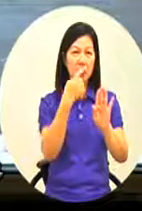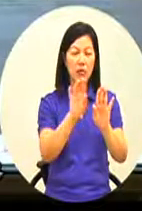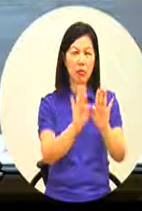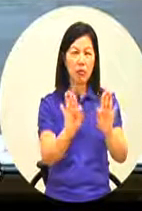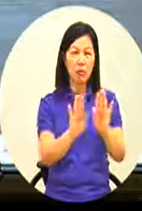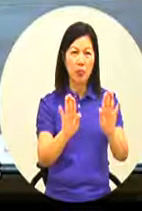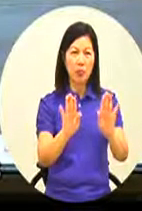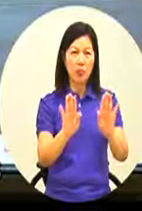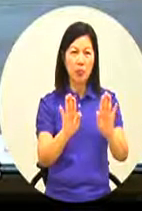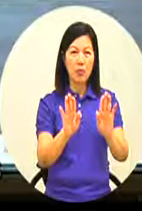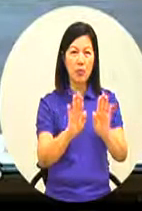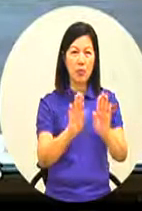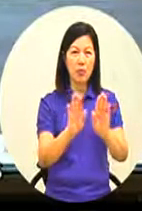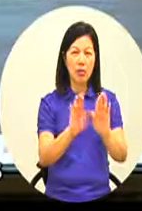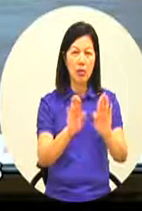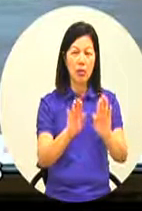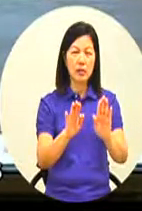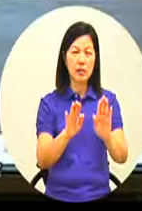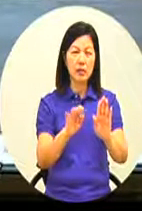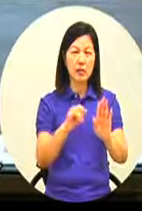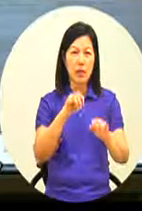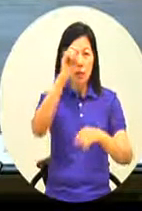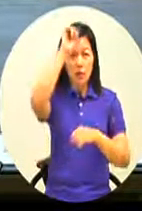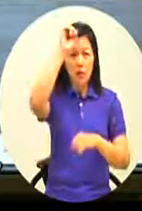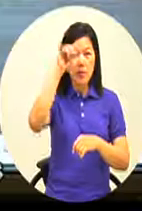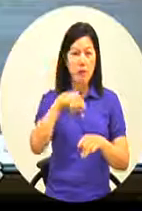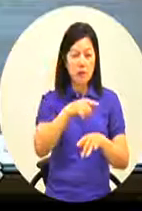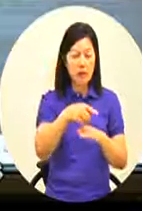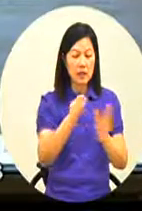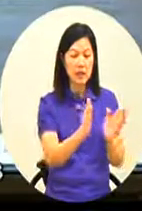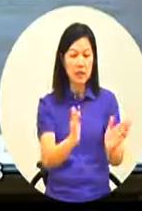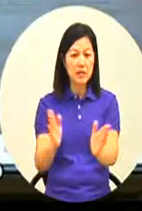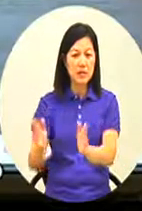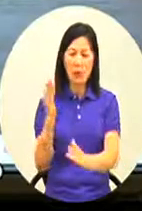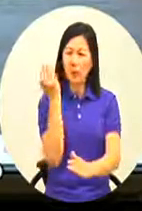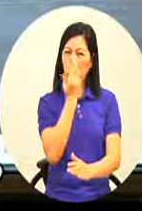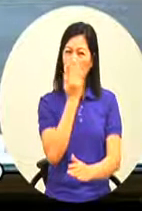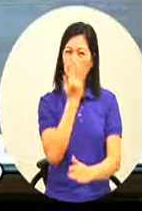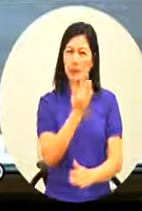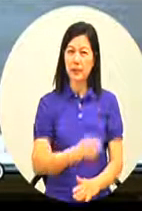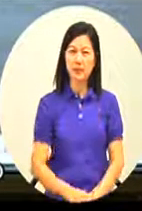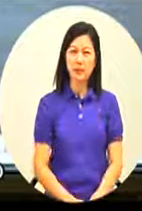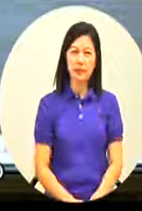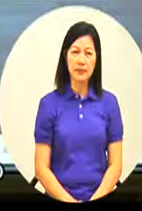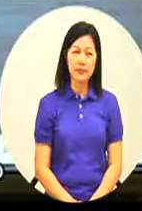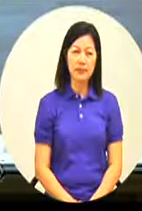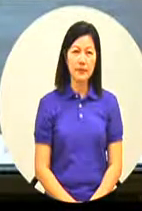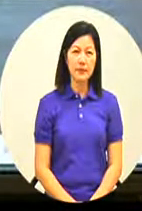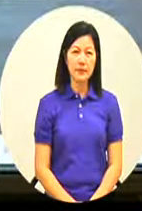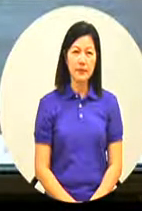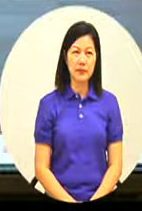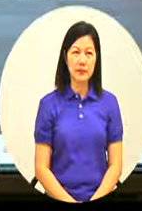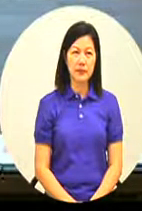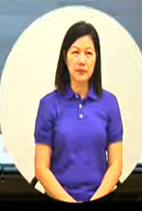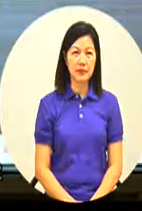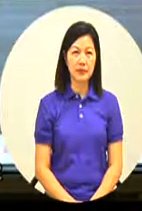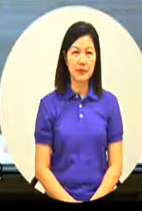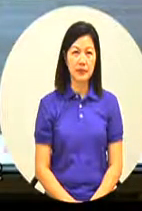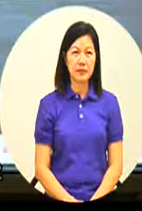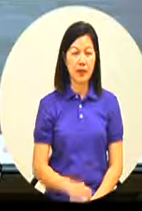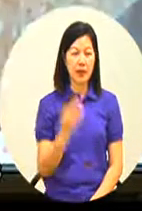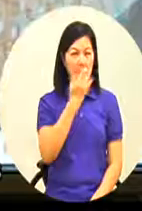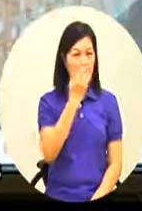伊头前应该是红林路吧，伊头前整理到有够水，好，你看看哦，很